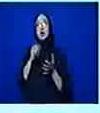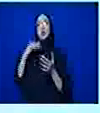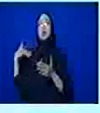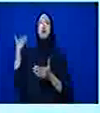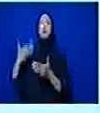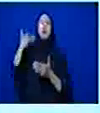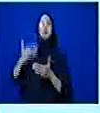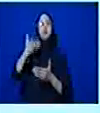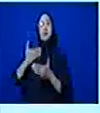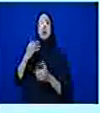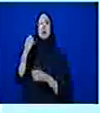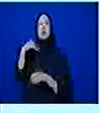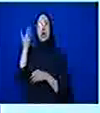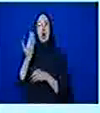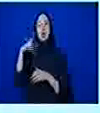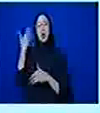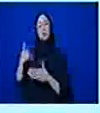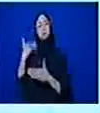Jadi